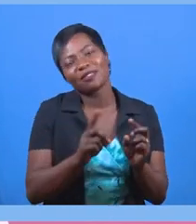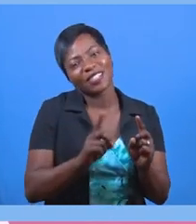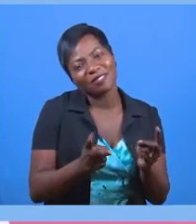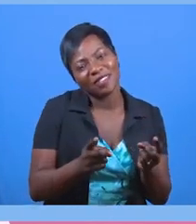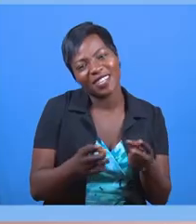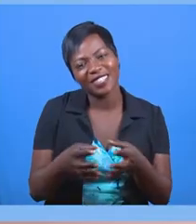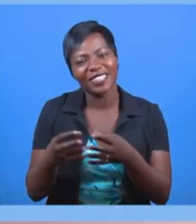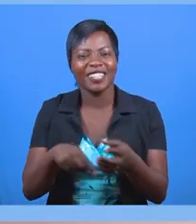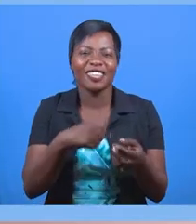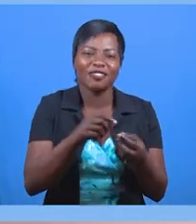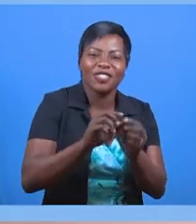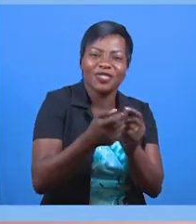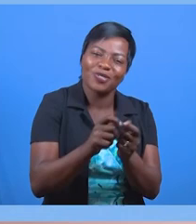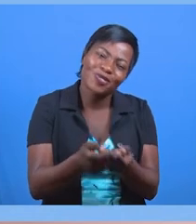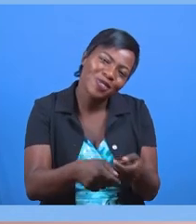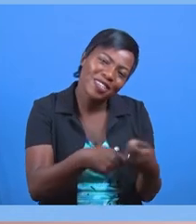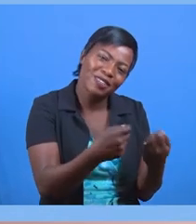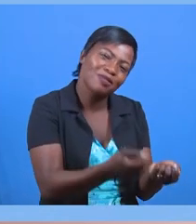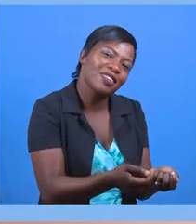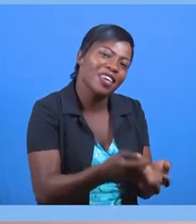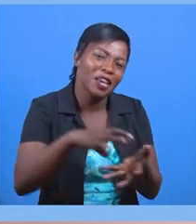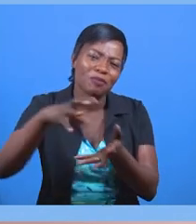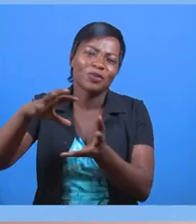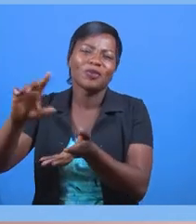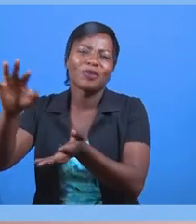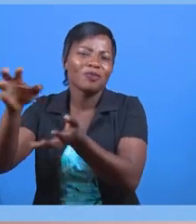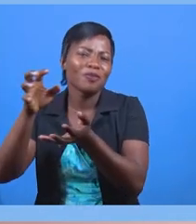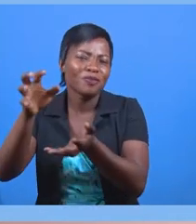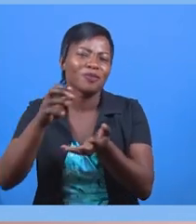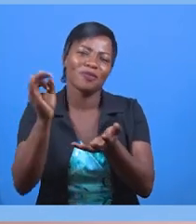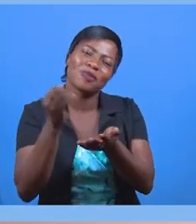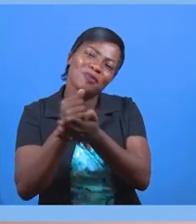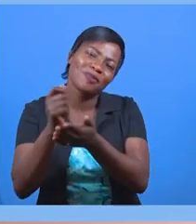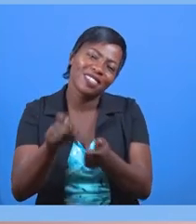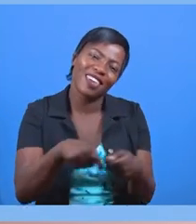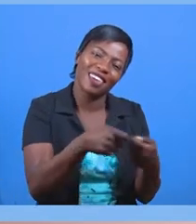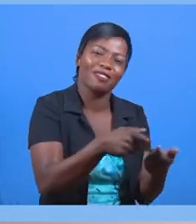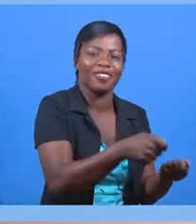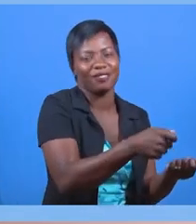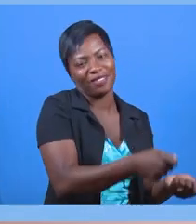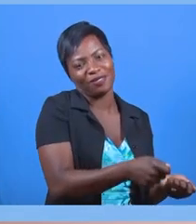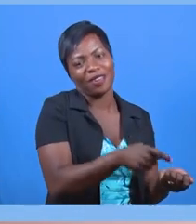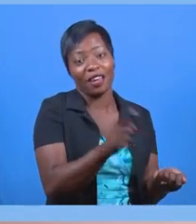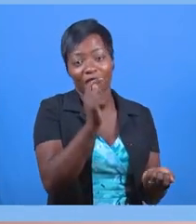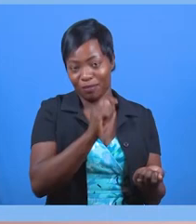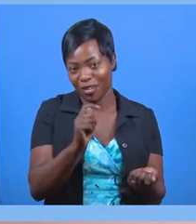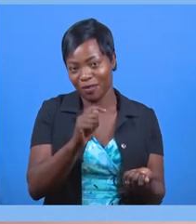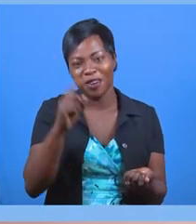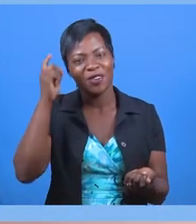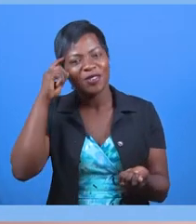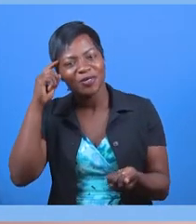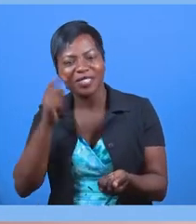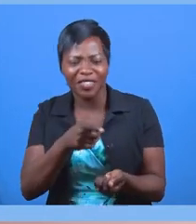kavo kenzungu nechibhodhoro chavo chedovi ndakuigiraiwo izvi. Vanoziva kuti pakugara kwavari kuita kadovi kachashanda